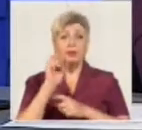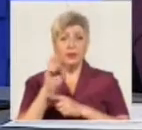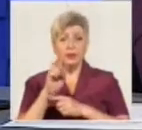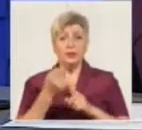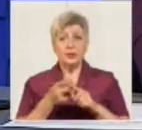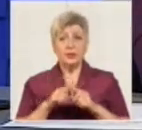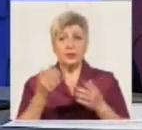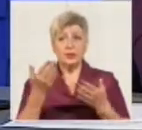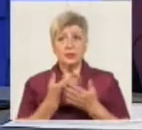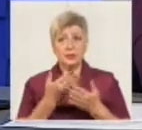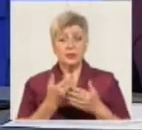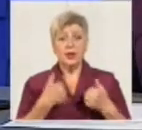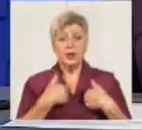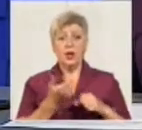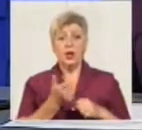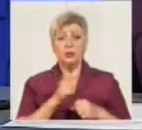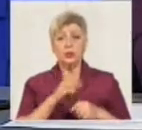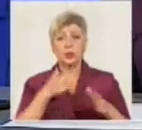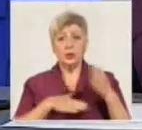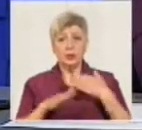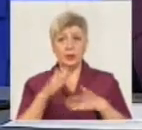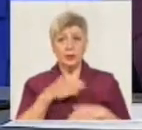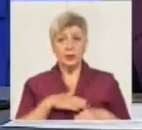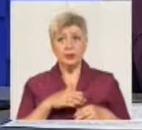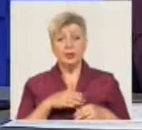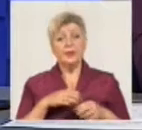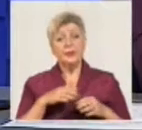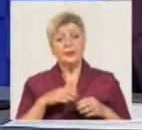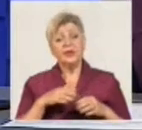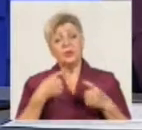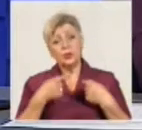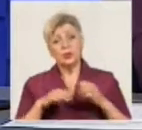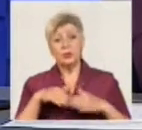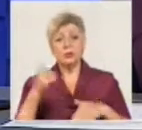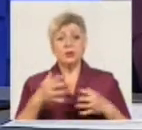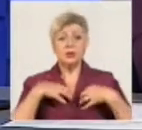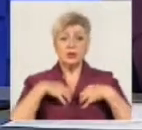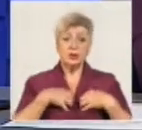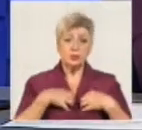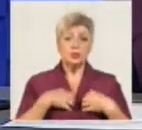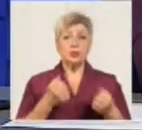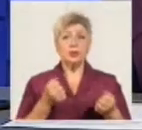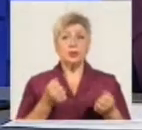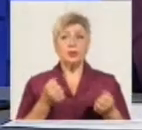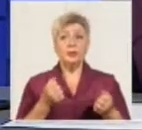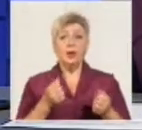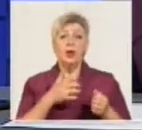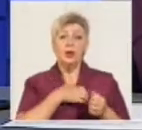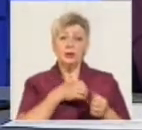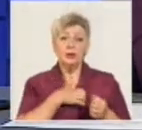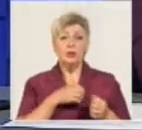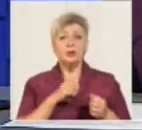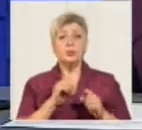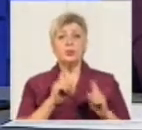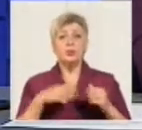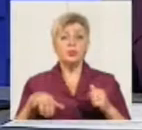дуже рада, що це відбулося, оскільки, хоча в той же час і засмучена, тому що хотілося б, щоб всі подивились цю стрічку.